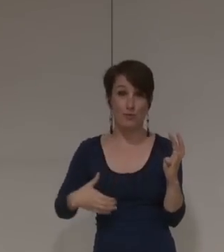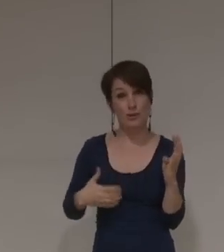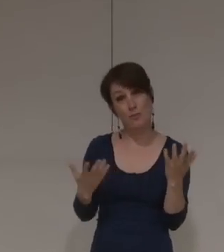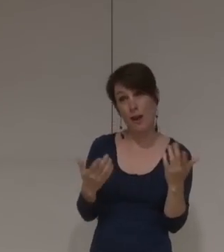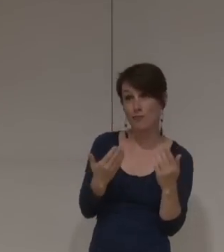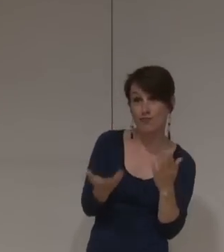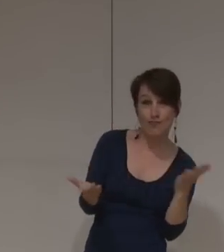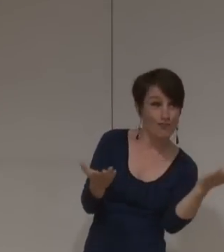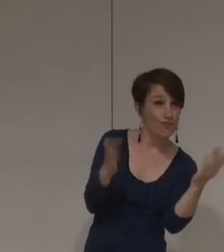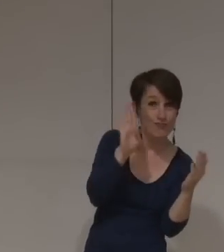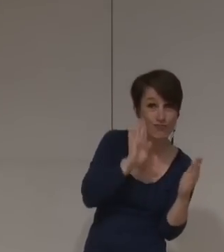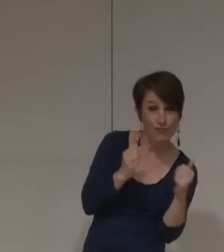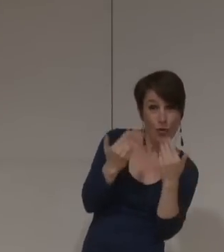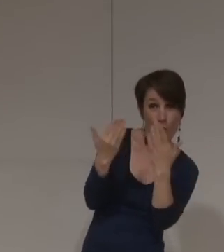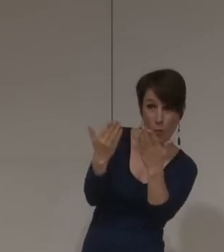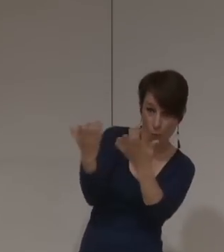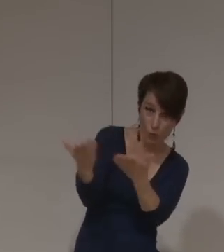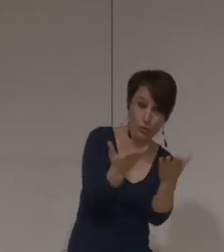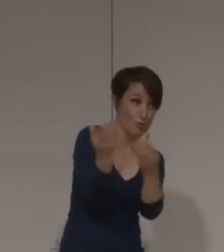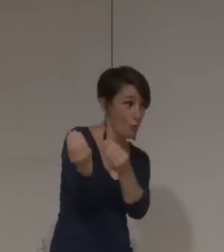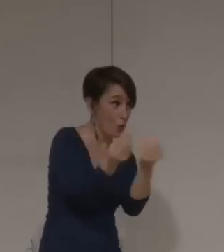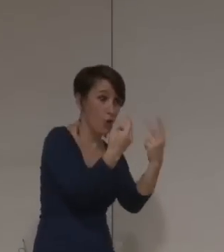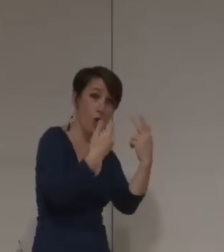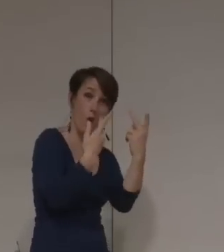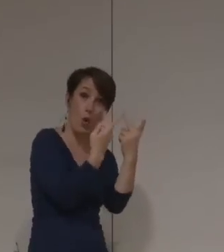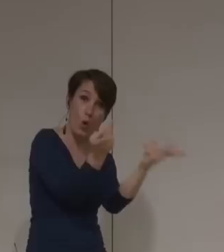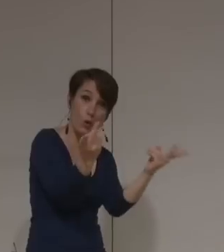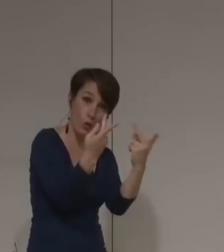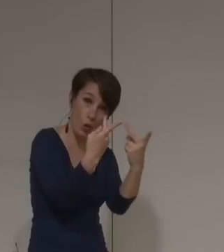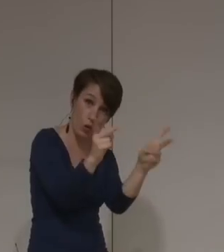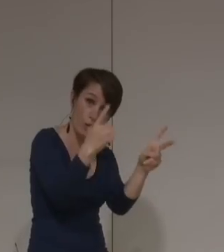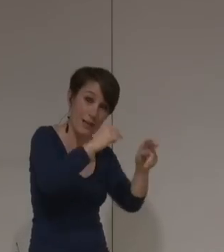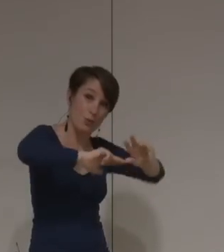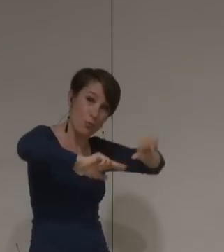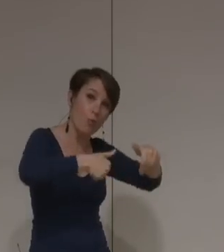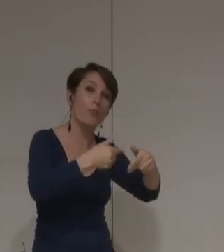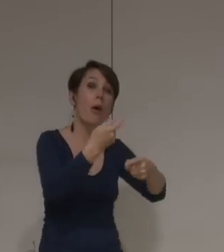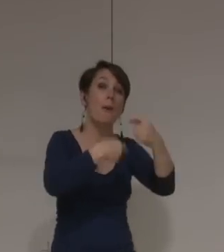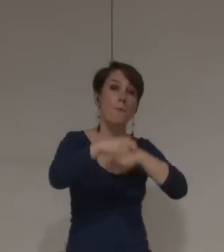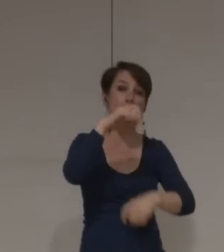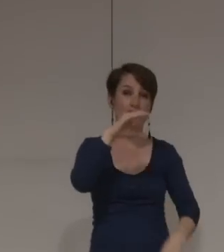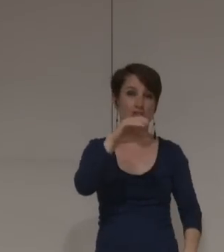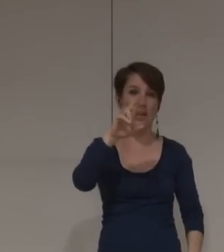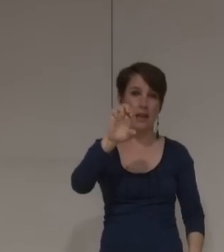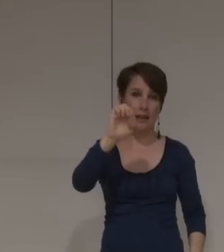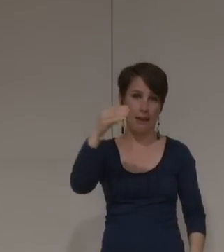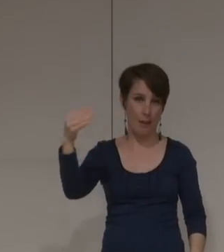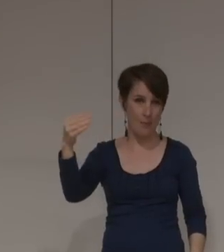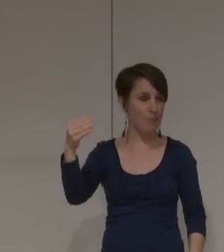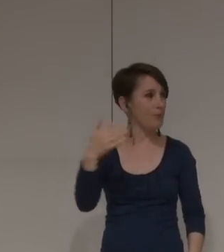Maire à signé ce marché crème merci merci merci che